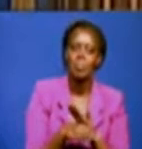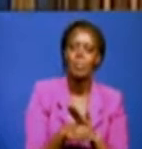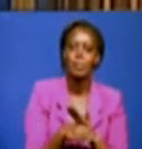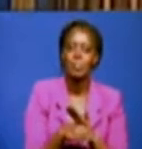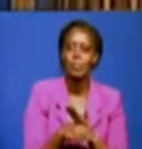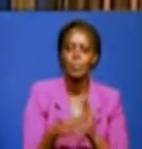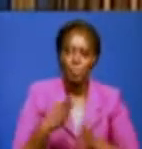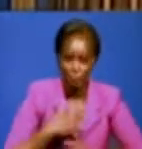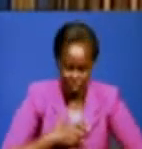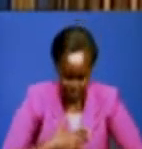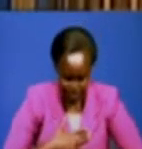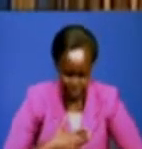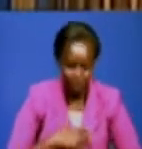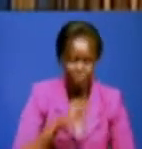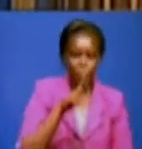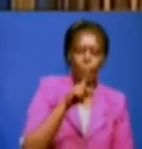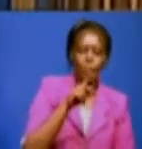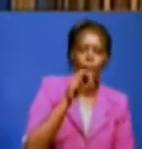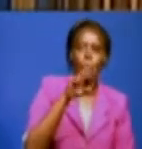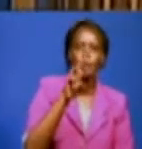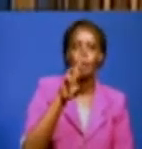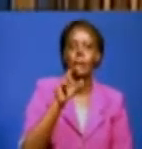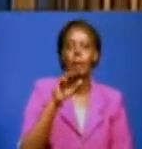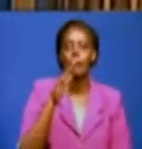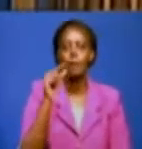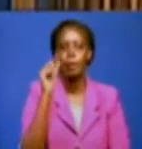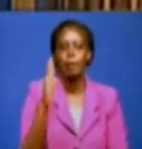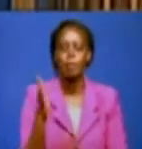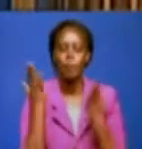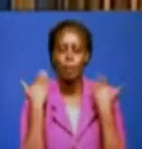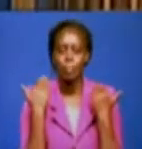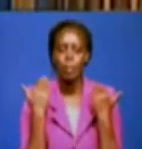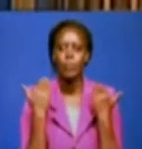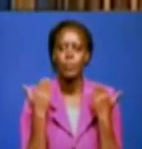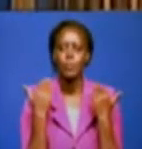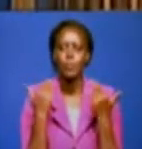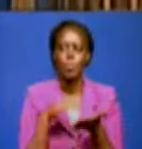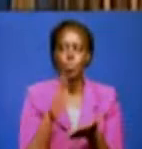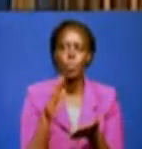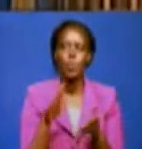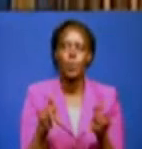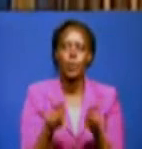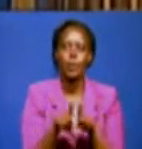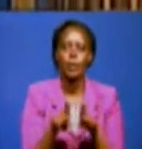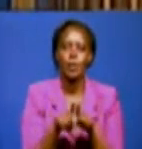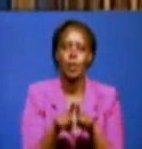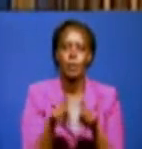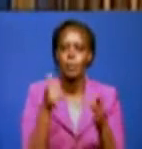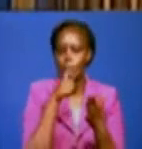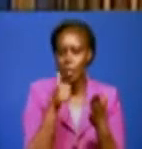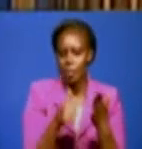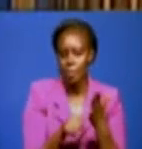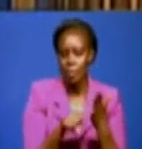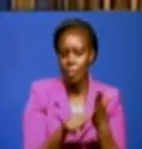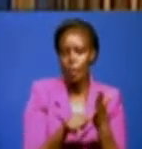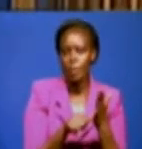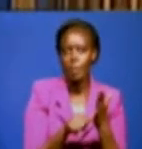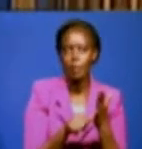Honorable Kawira Mwangaza, the Governor of Meru County. And further, whereas by a letter reference number